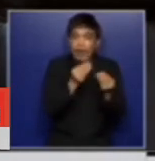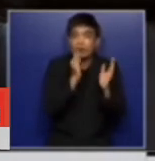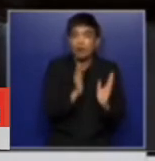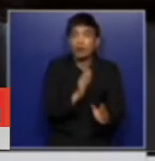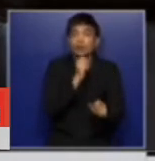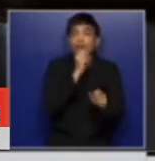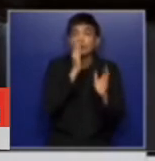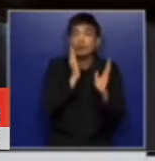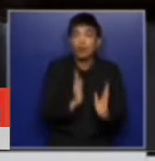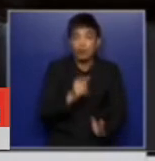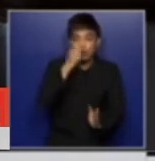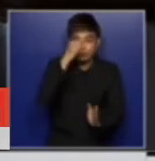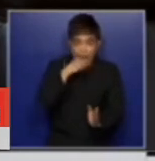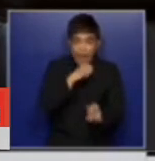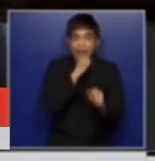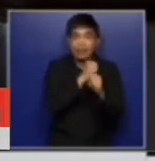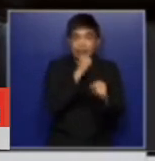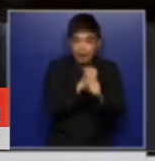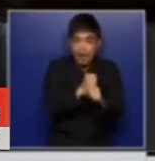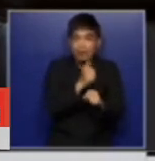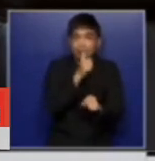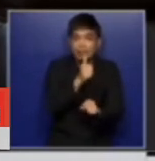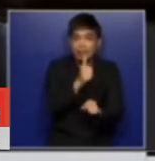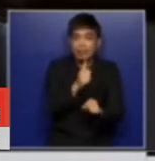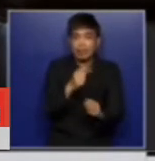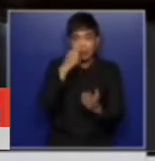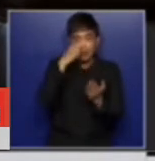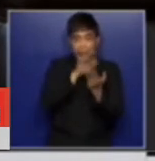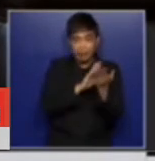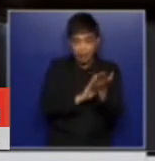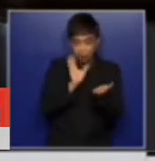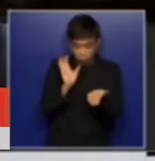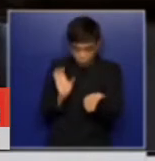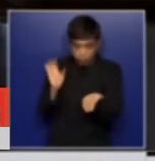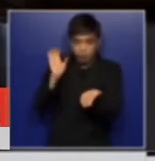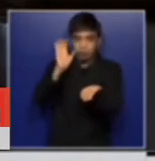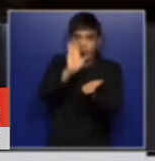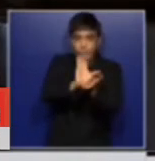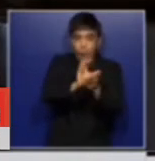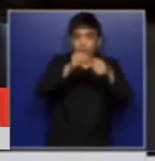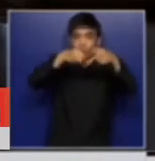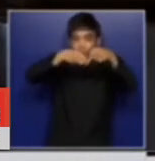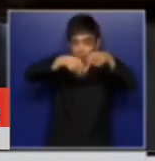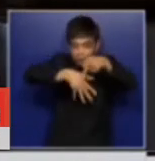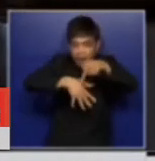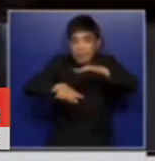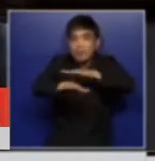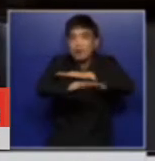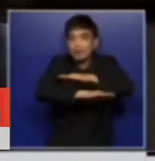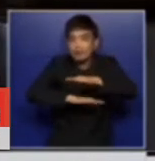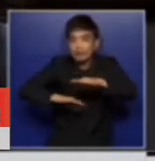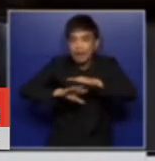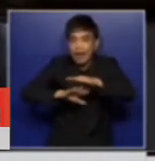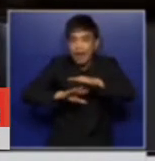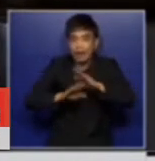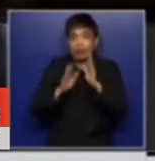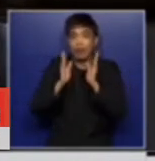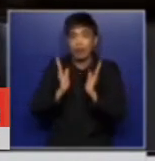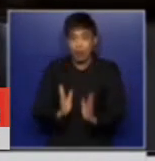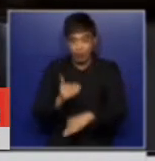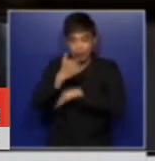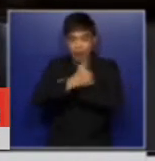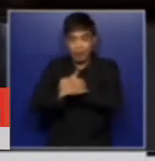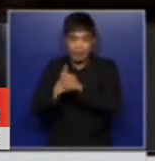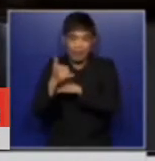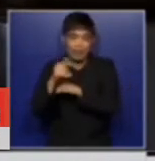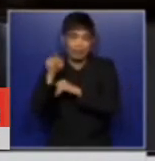ครับประเทศของเราก็ลงทุนโครงสร้างพื้นฐานให้รองรับนักลงทุนจากต่างประเทศที่เขาจะเข้